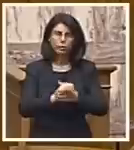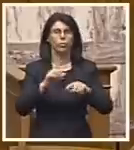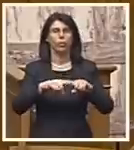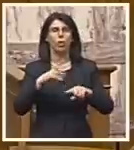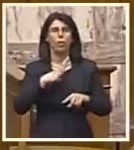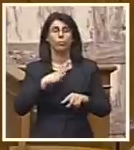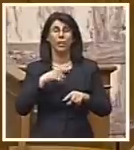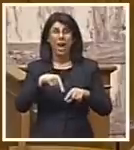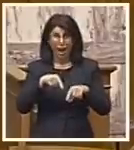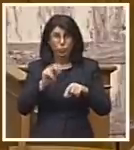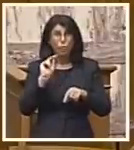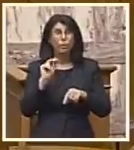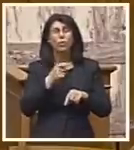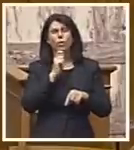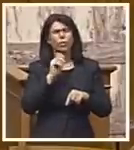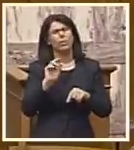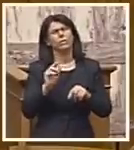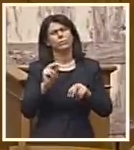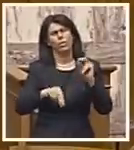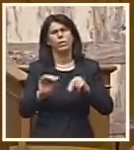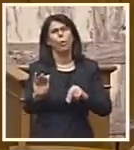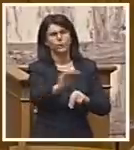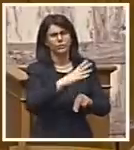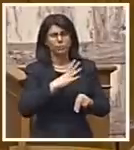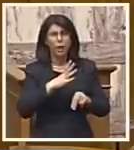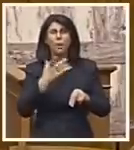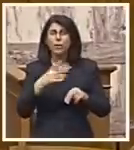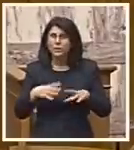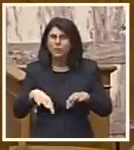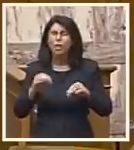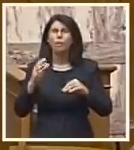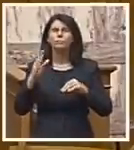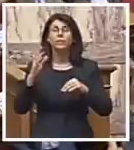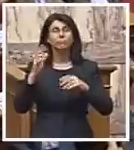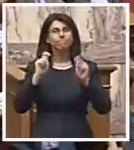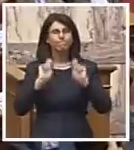που θα ενώσει το λαό γύρω από μια νέα θέσμηση της δημοκρατίας μας.